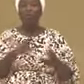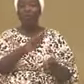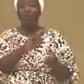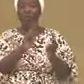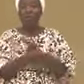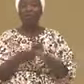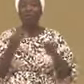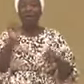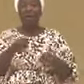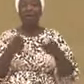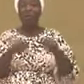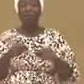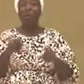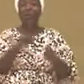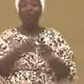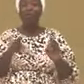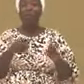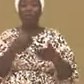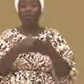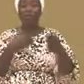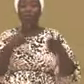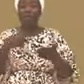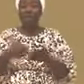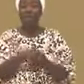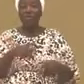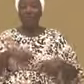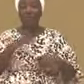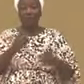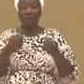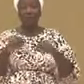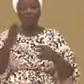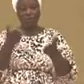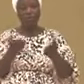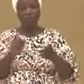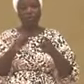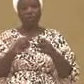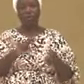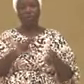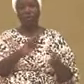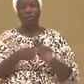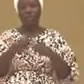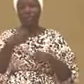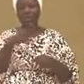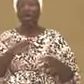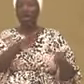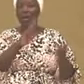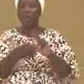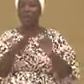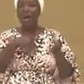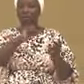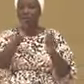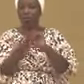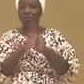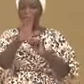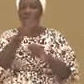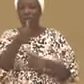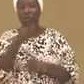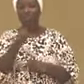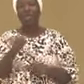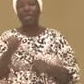que la nouvelle vie ne vienne il veut qui se répandent et de replanter vous revenez de tout le vous de tout votre